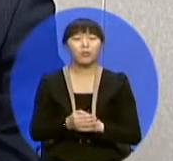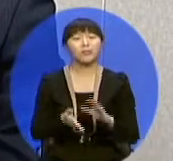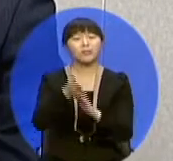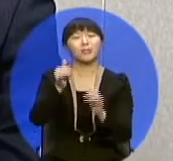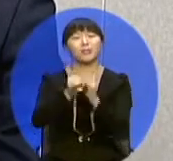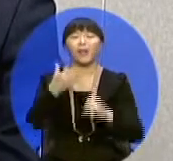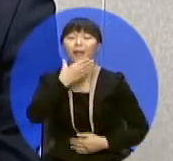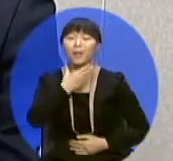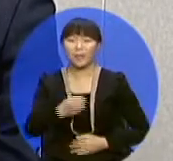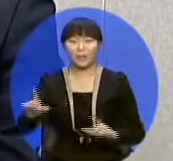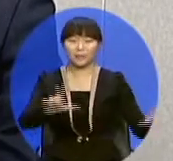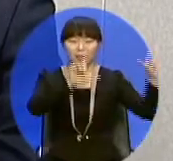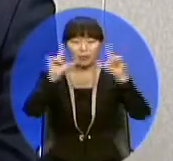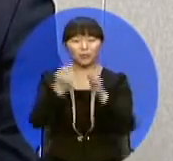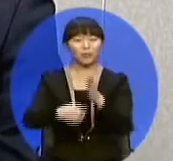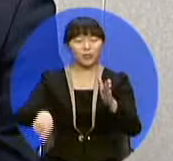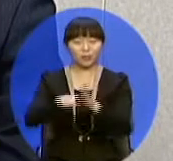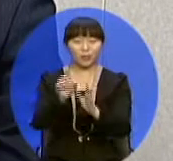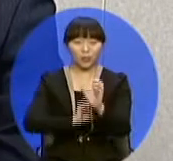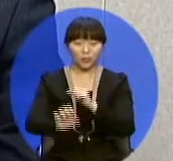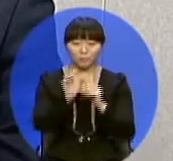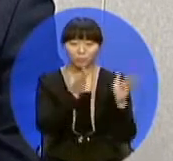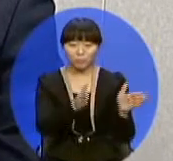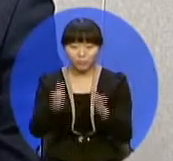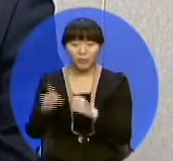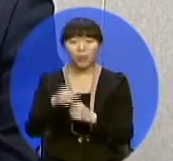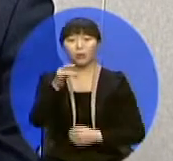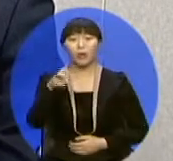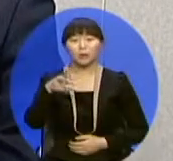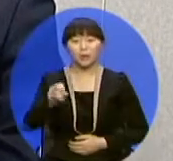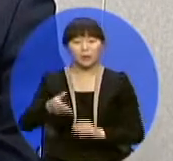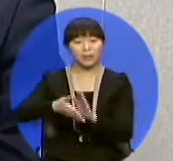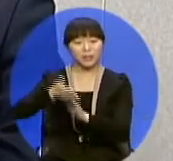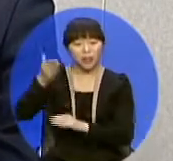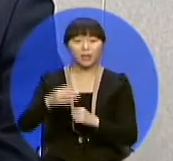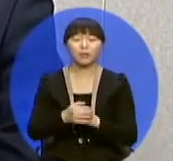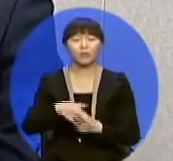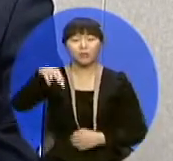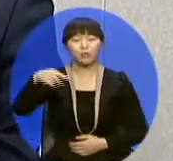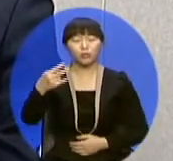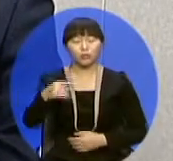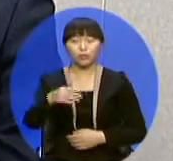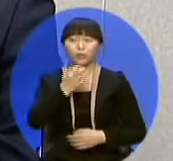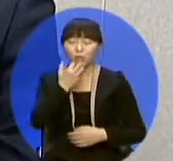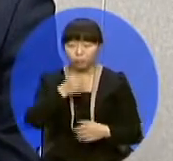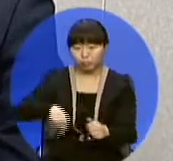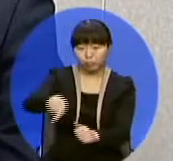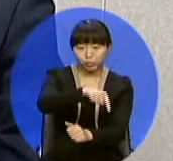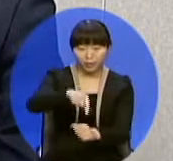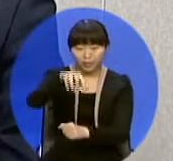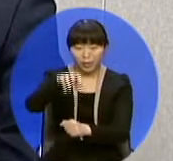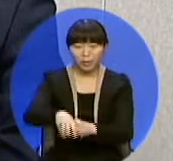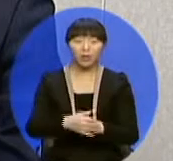시민들의 행복한 삶을 위해서 더 챙기면서 광명시가 수도권 서남부에서